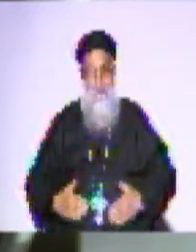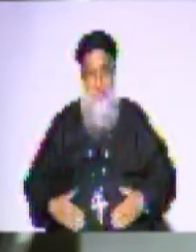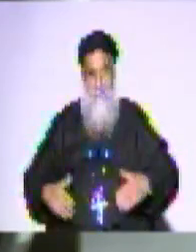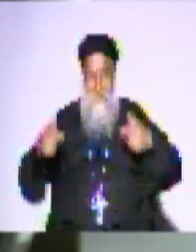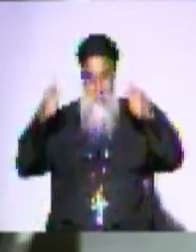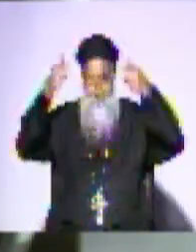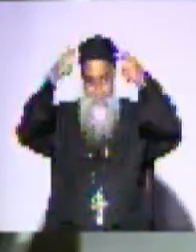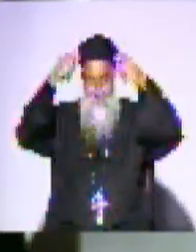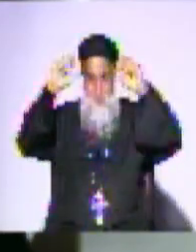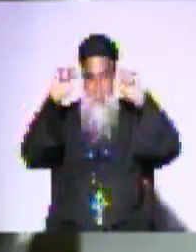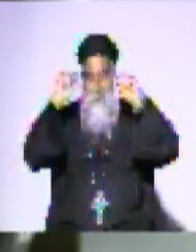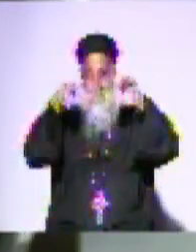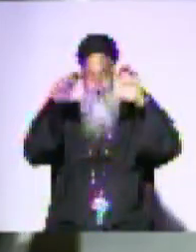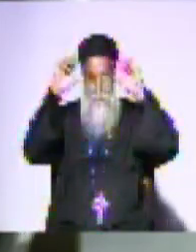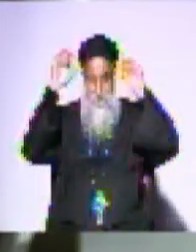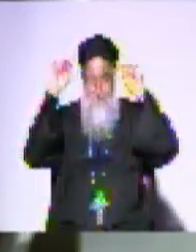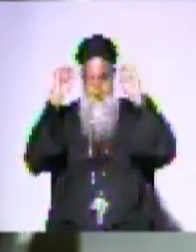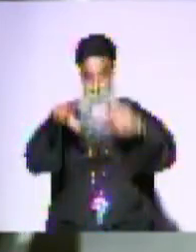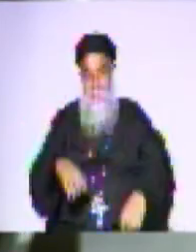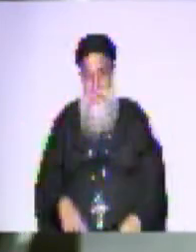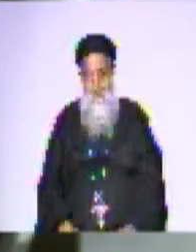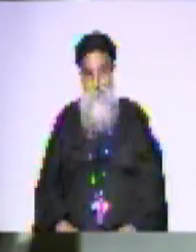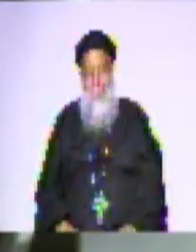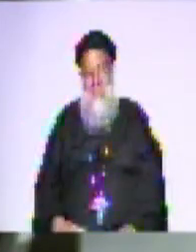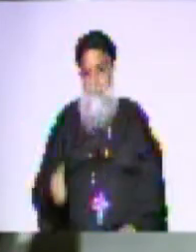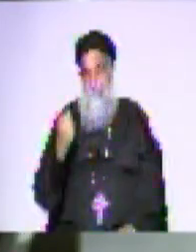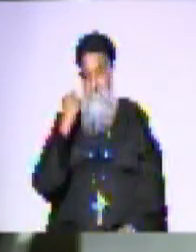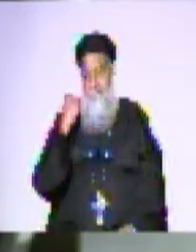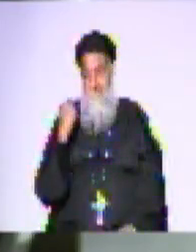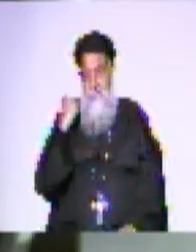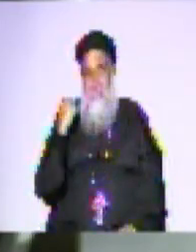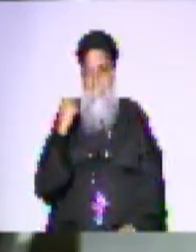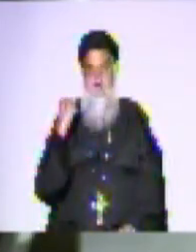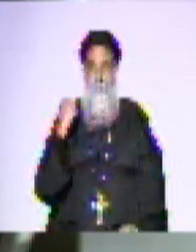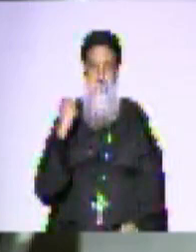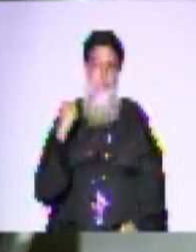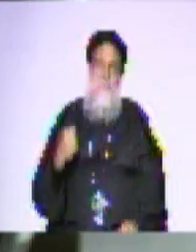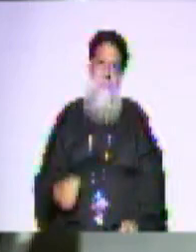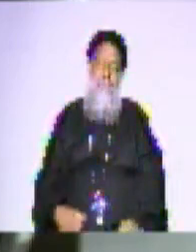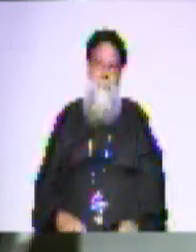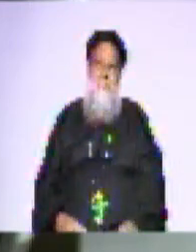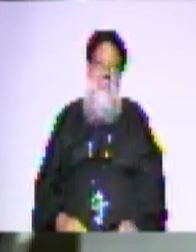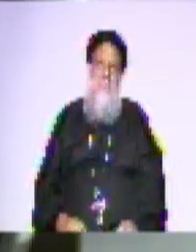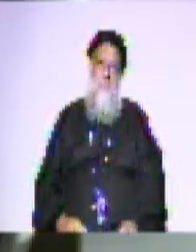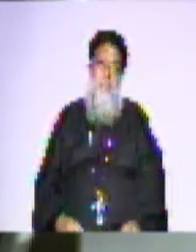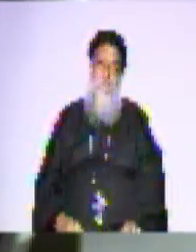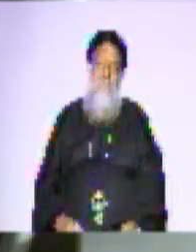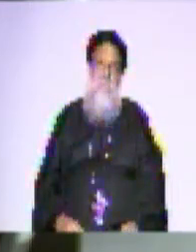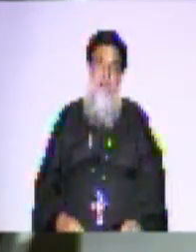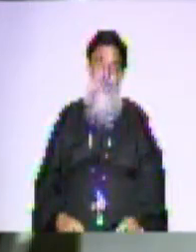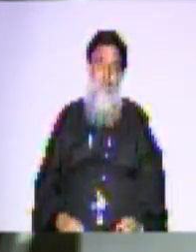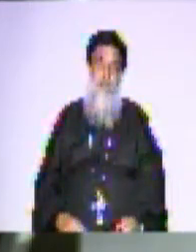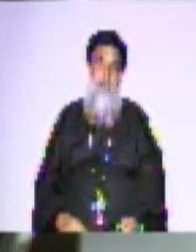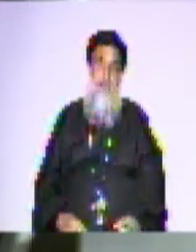مجد نوراني قوي جدا جدا يعني.